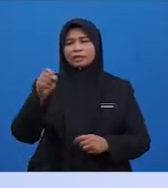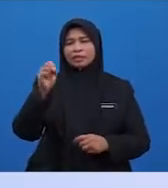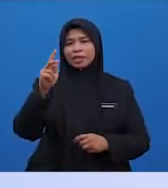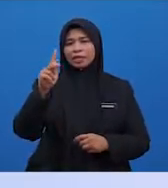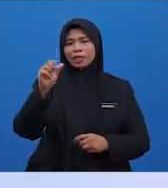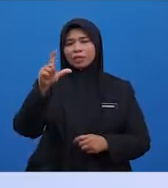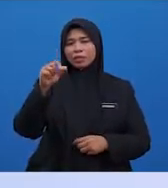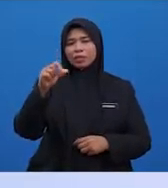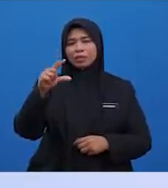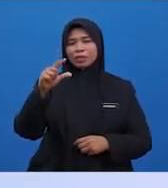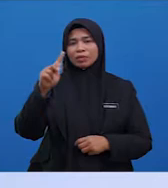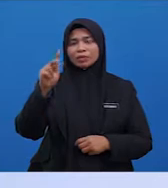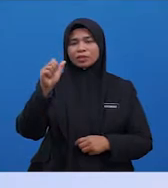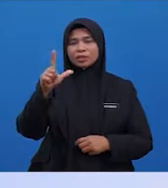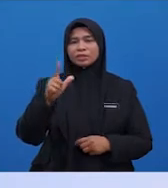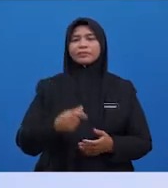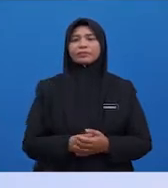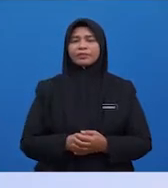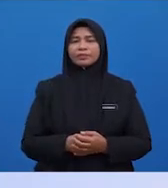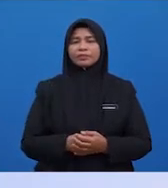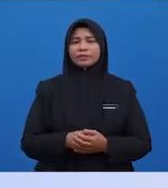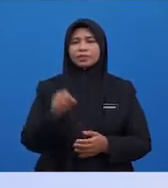psikologikal. Jawapan soalan kedua.